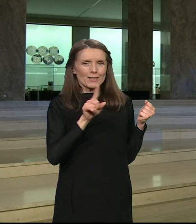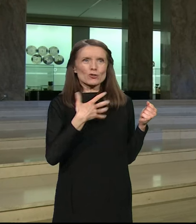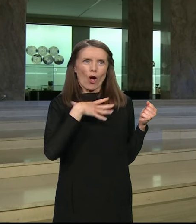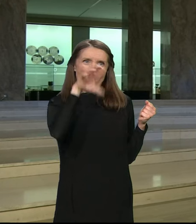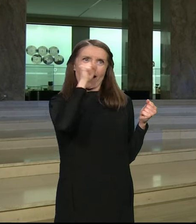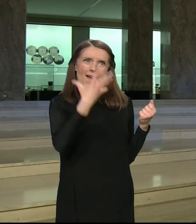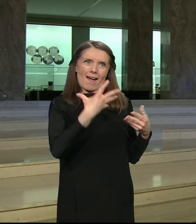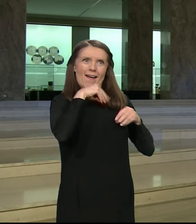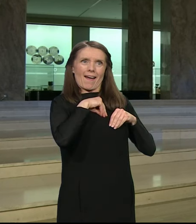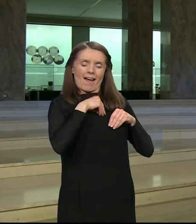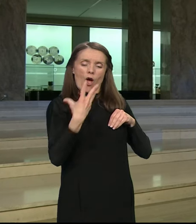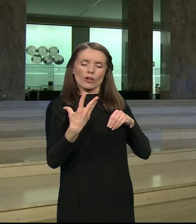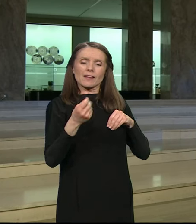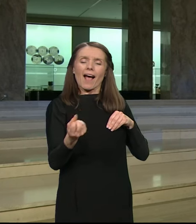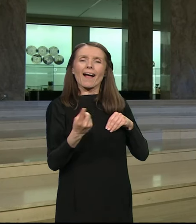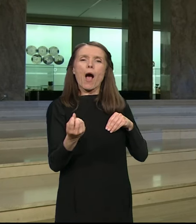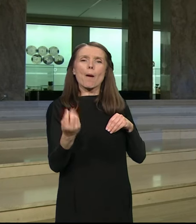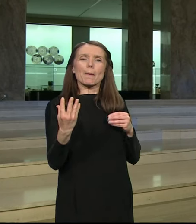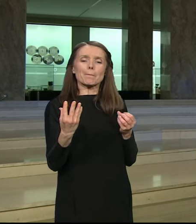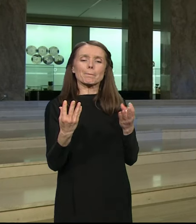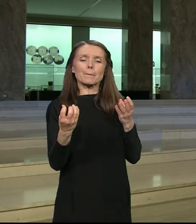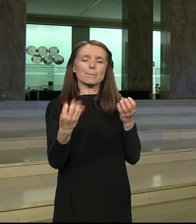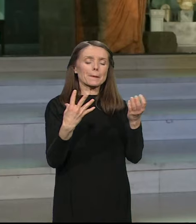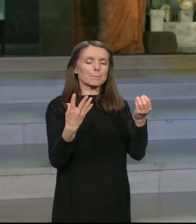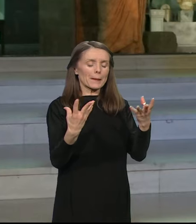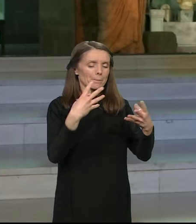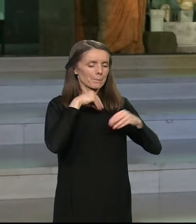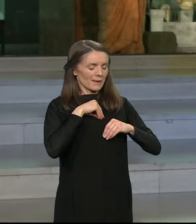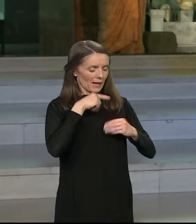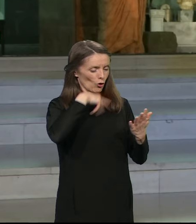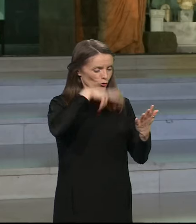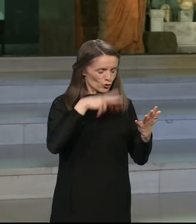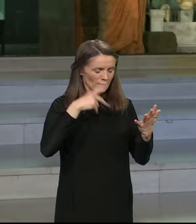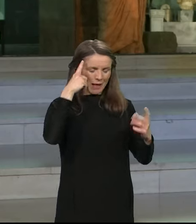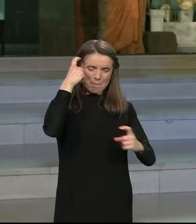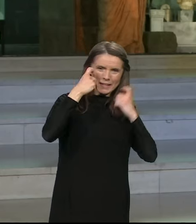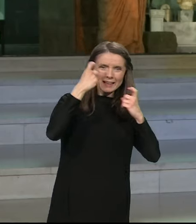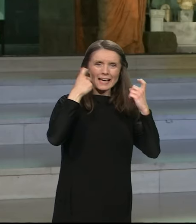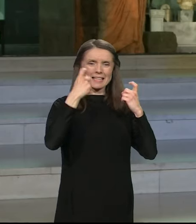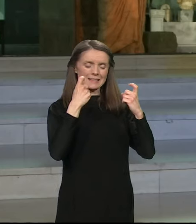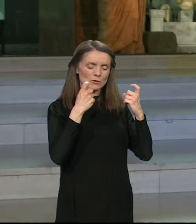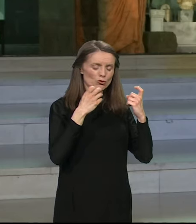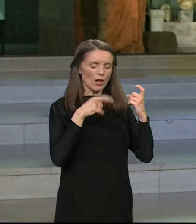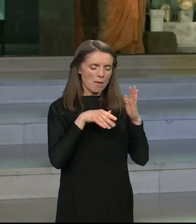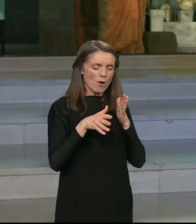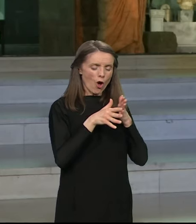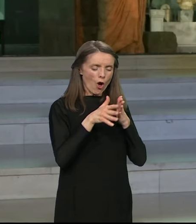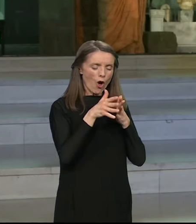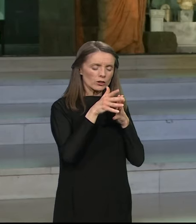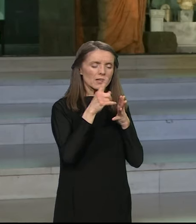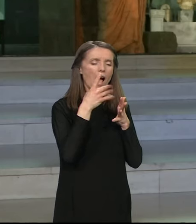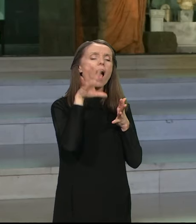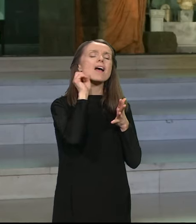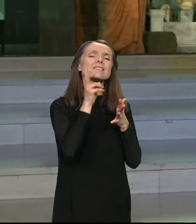što treba, onda vam tako pravi ti punktovi vam prave putokaz i one stvari između koje vam se čine da